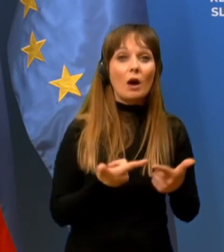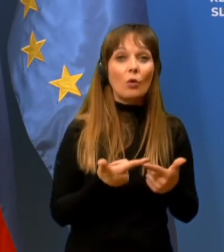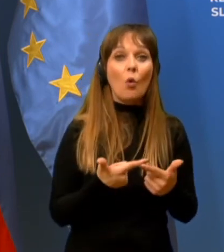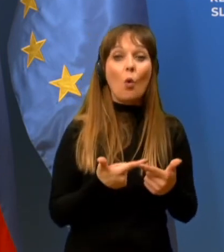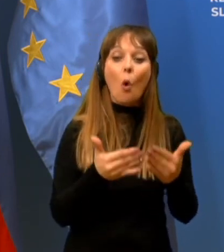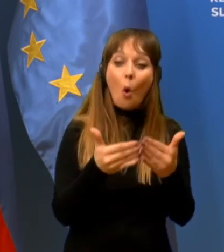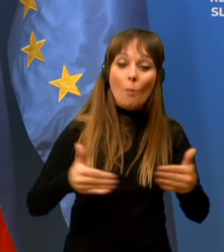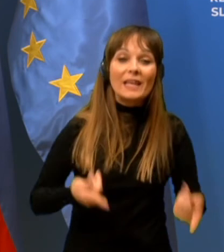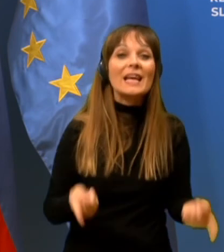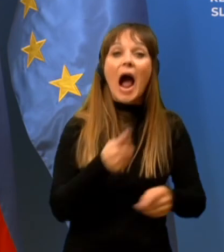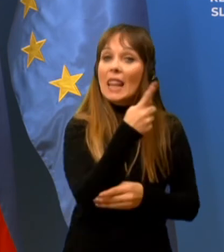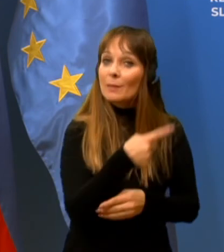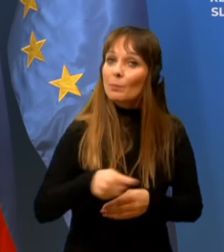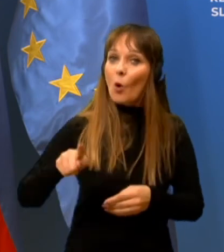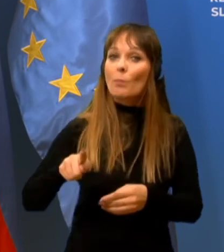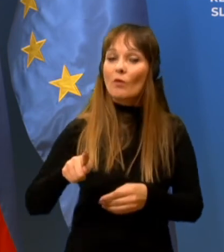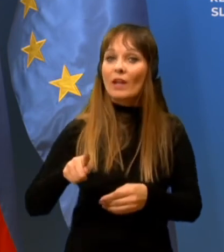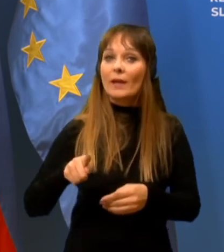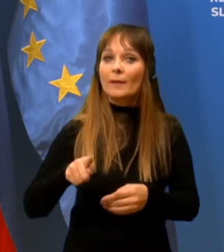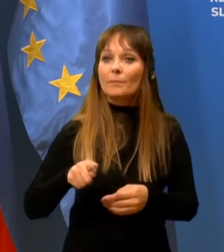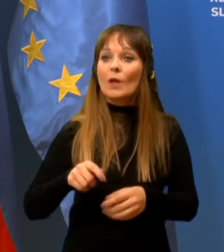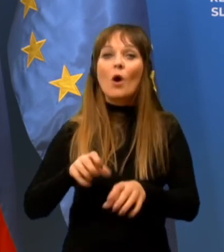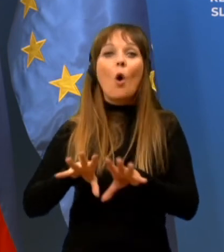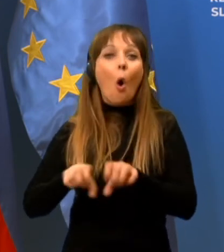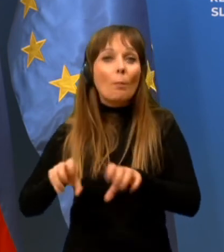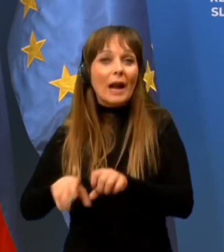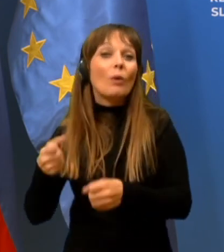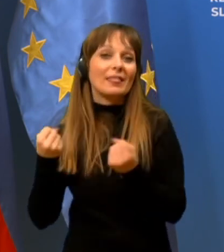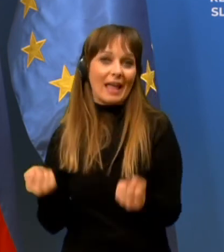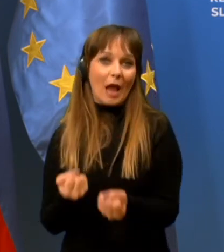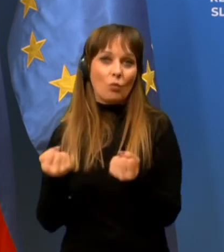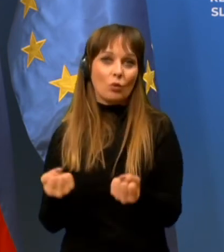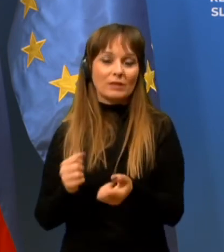omejiti ali prepovedati promet oziroma opravljanje dejavnosti.